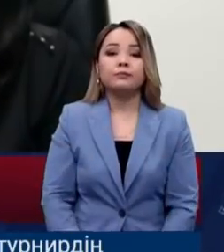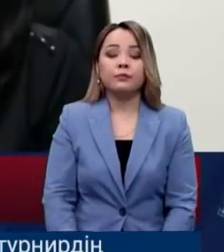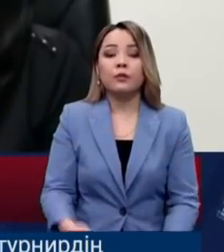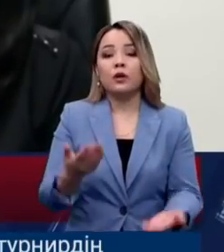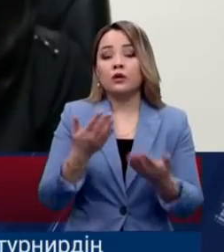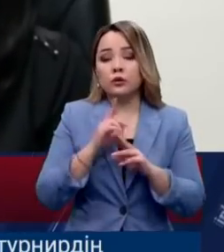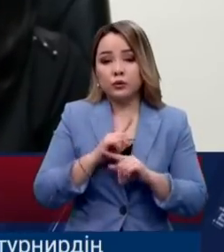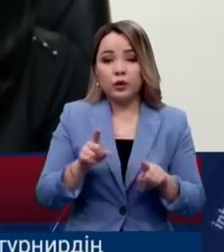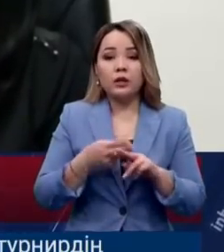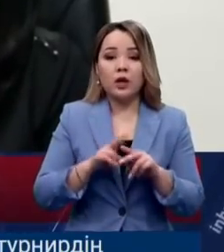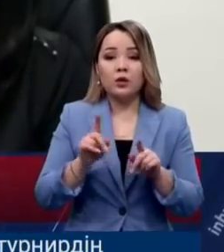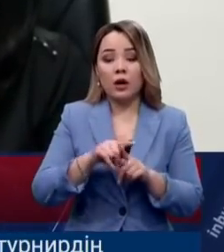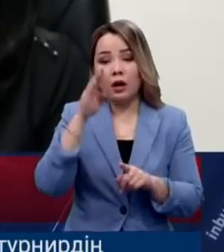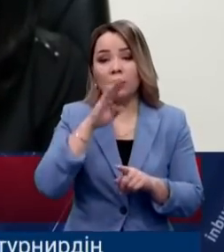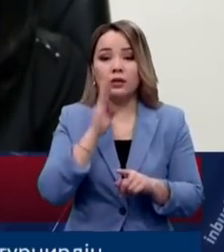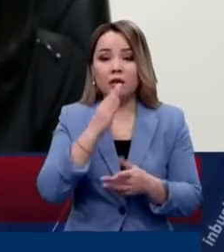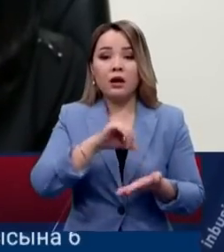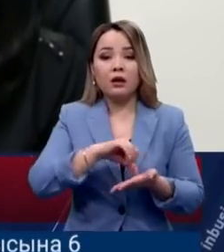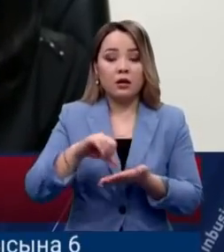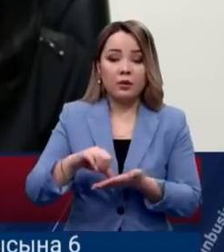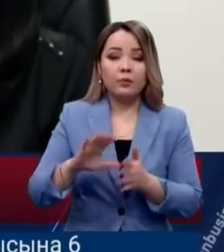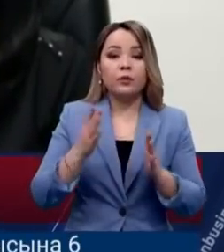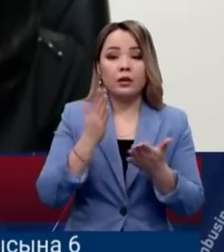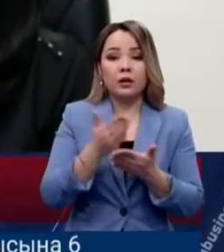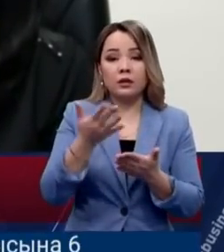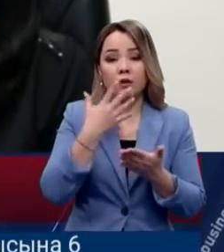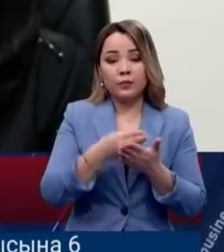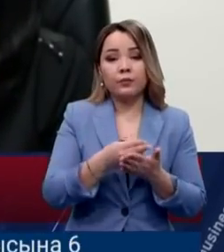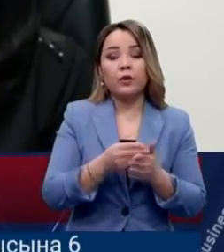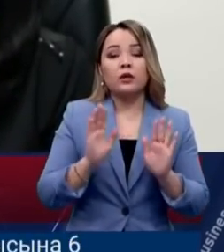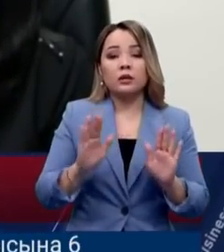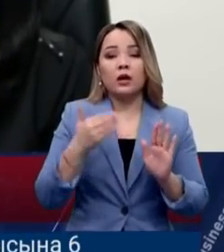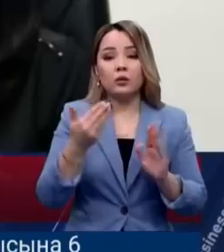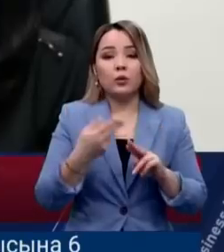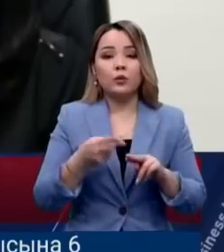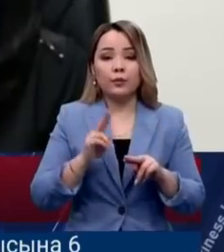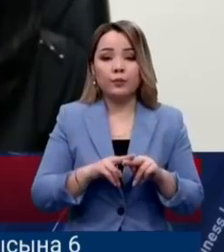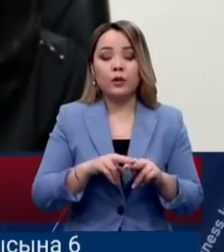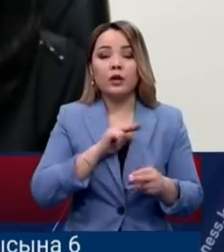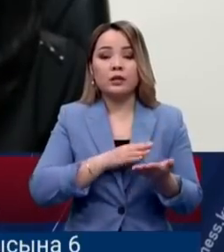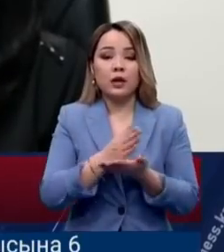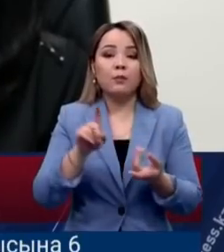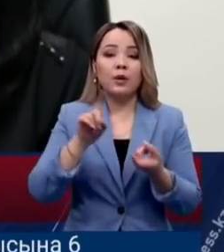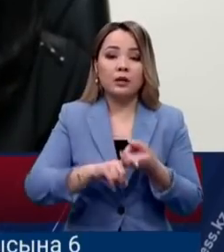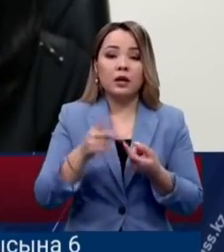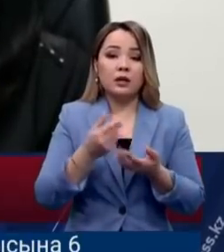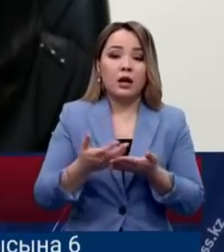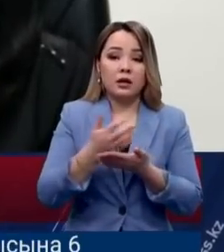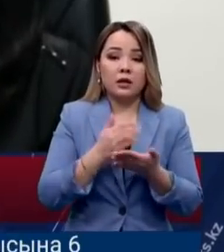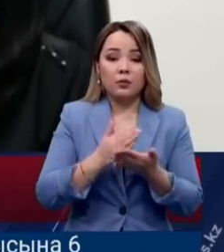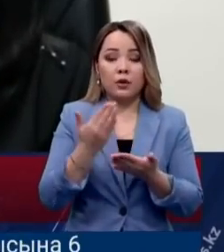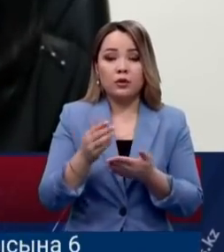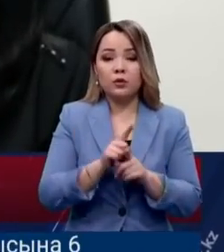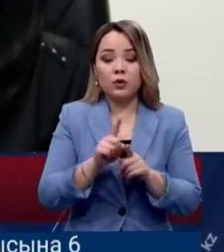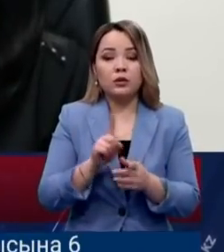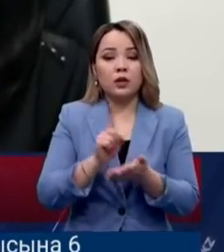Жоқ, егер де ол ата-аналар комитеті болып жаңағыдай тек осындай өзінің қызметіне байланысты ақша жинаған болса, оған ешқандай